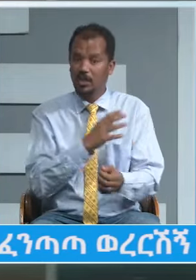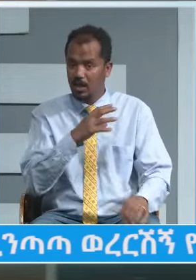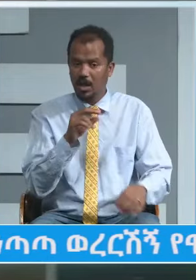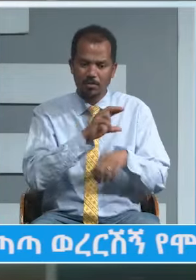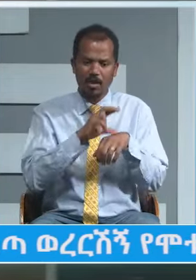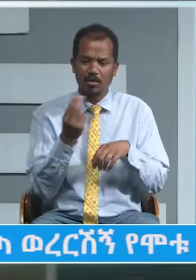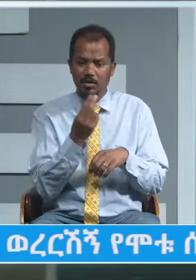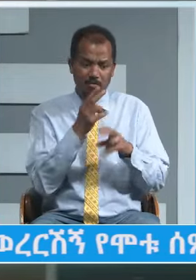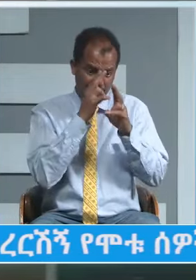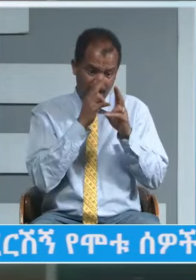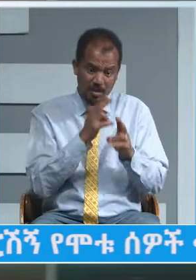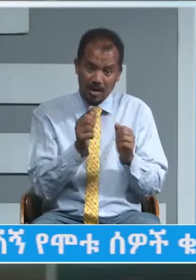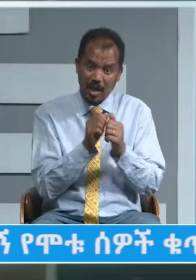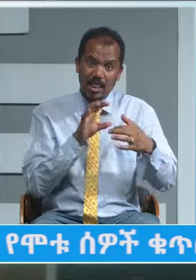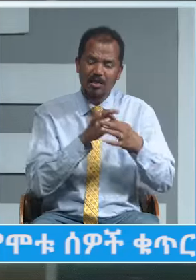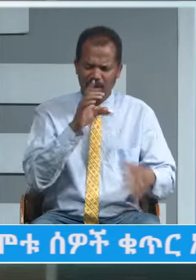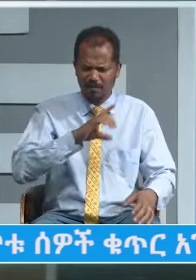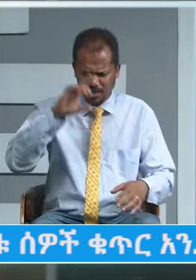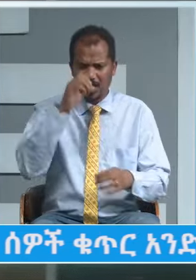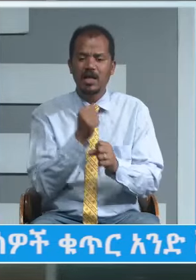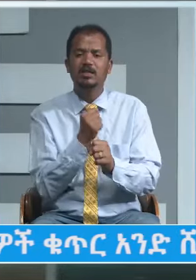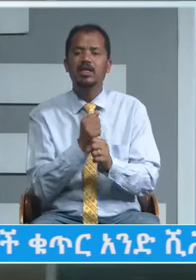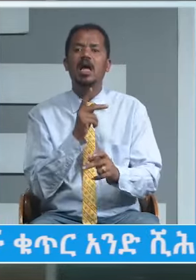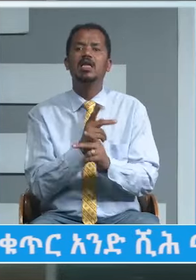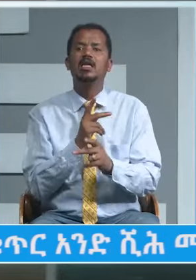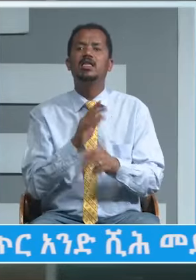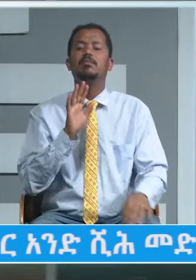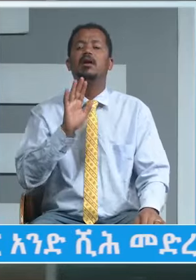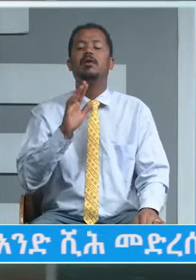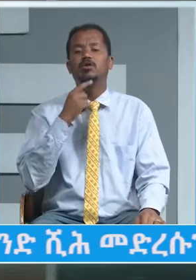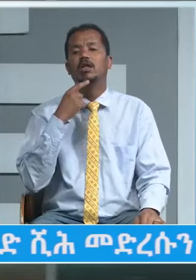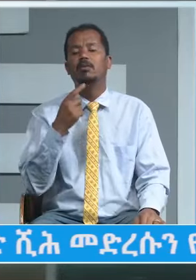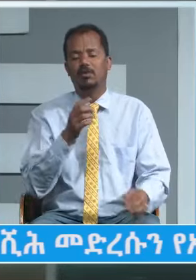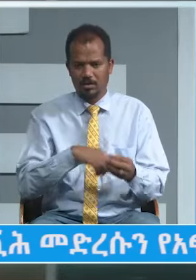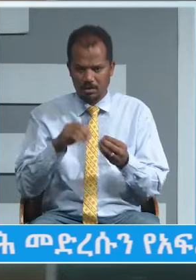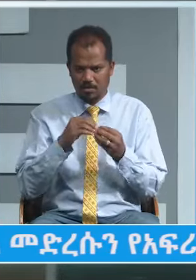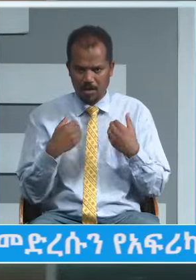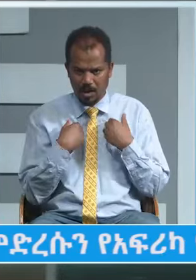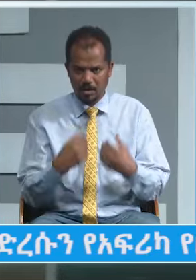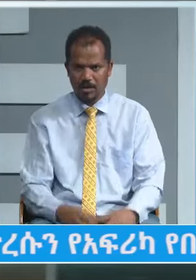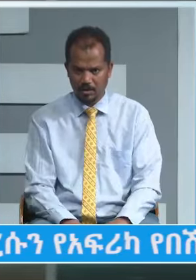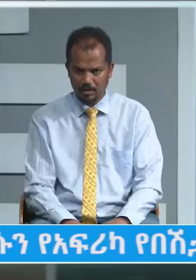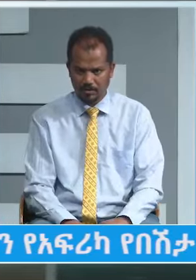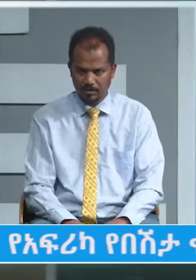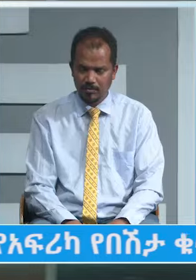ከማሻሻልና ብሔራዊ ጥቅም ከማስከበር ጋር ተያይዞ ከፍተኛ ስራ ይጠበቅባቸዋልም ተብሏል። ተጨማሪ ያለን